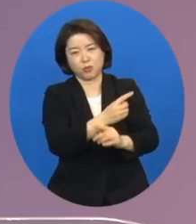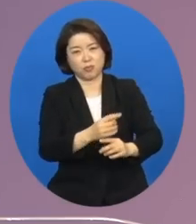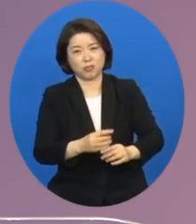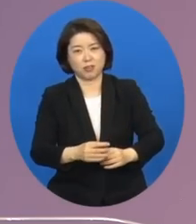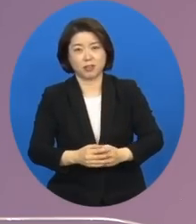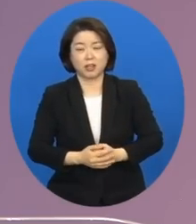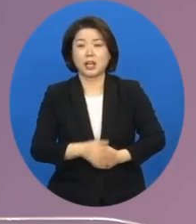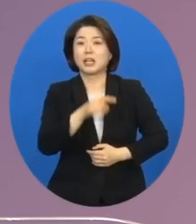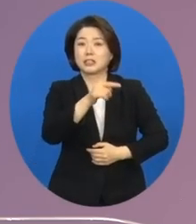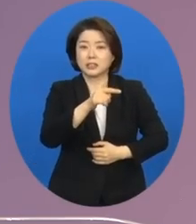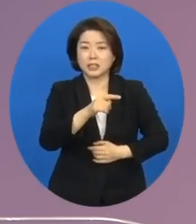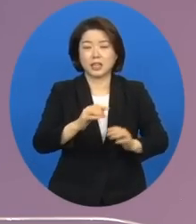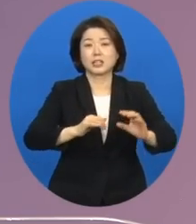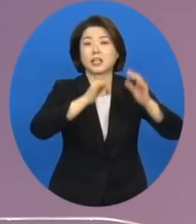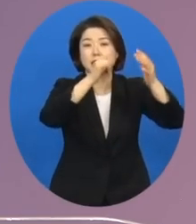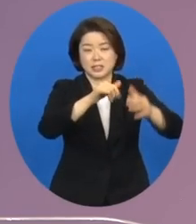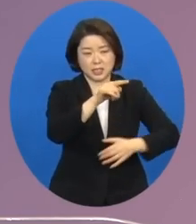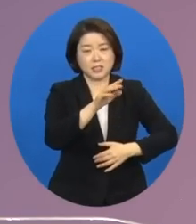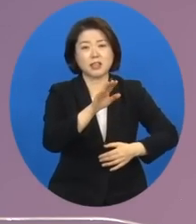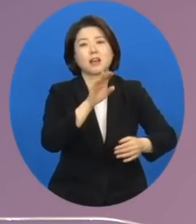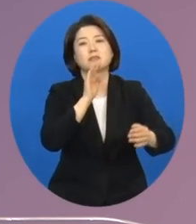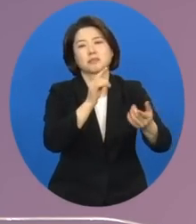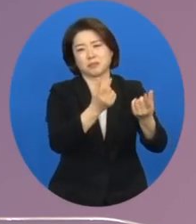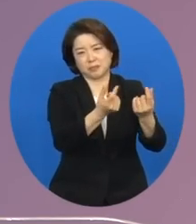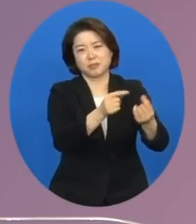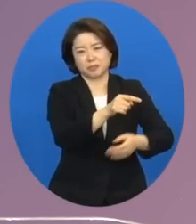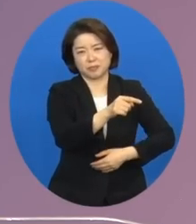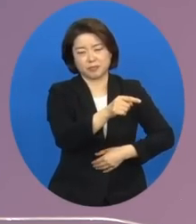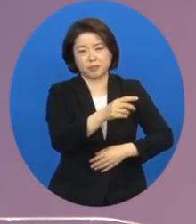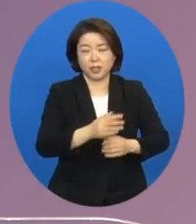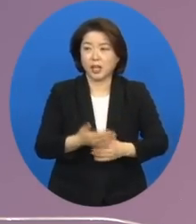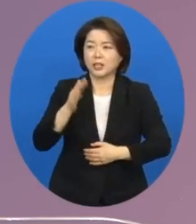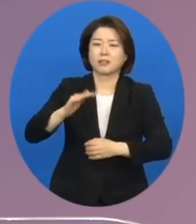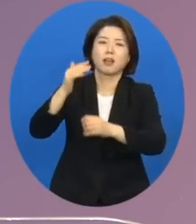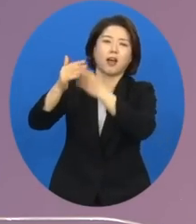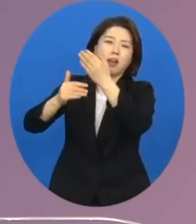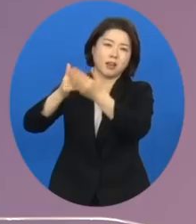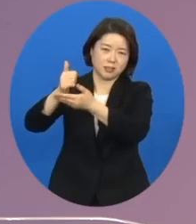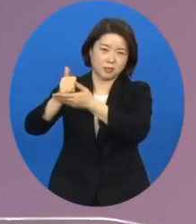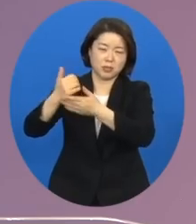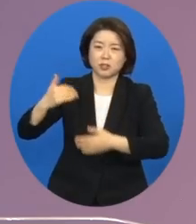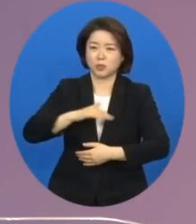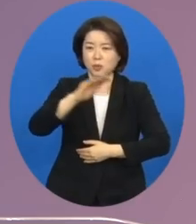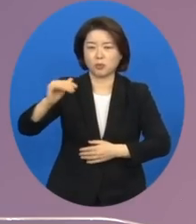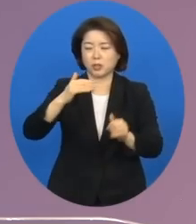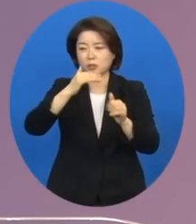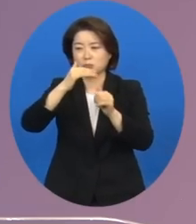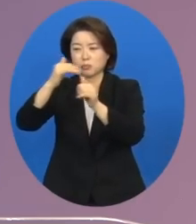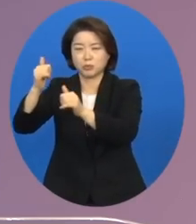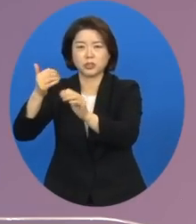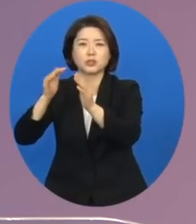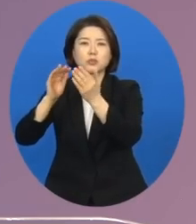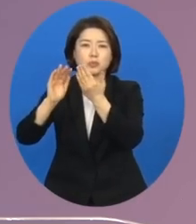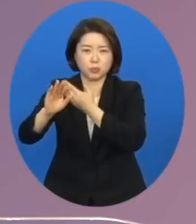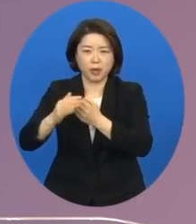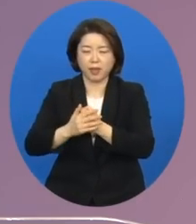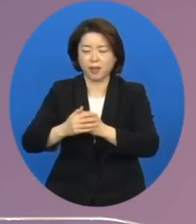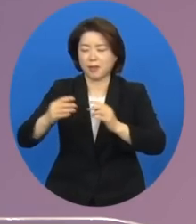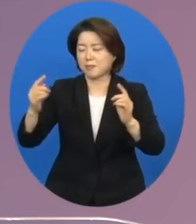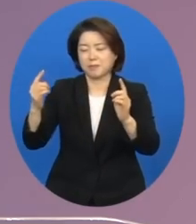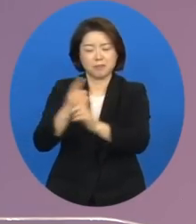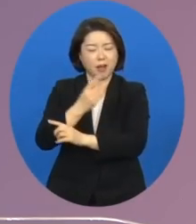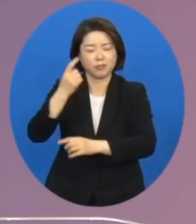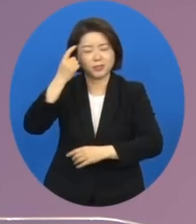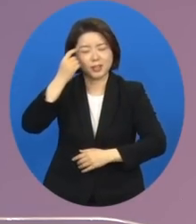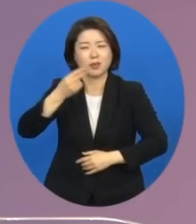그게 세상에 이치입니다 그런데 하나님은 우리를 부르신 이후에 바꾸실